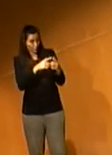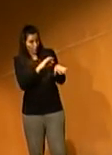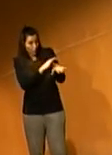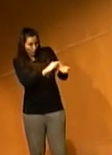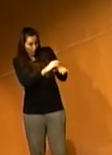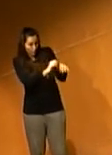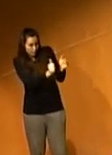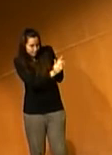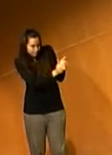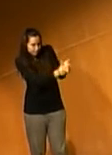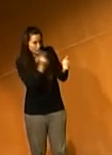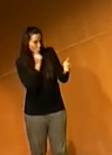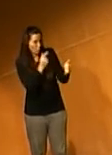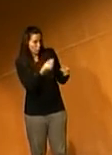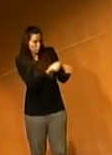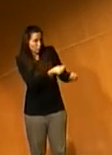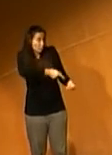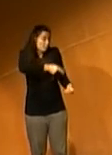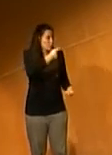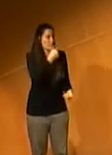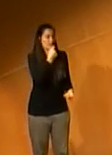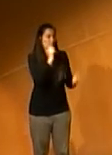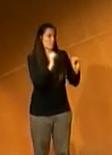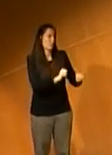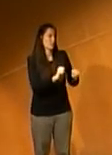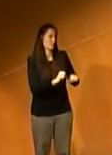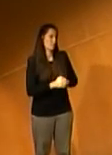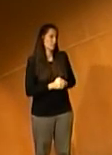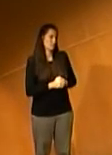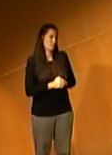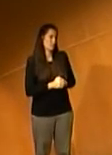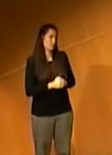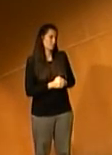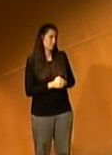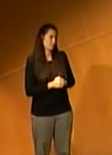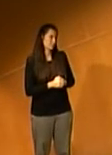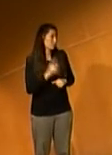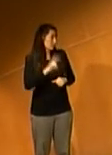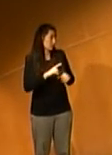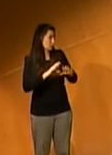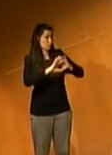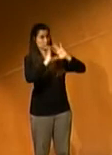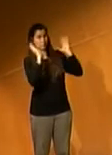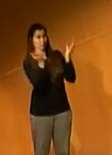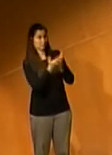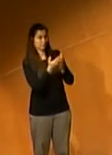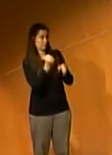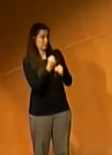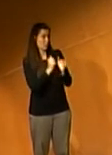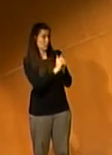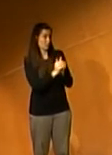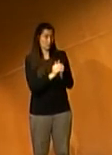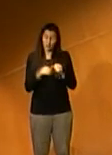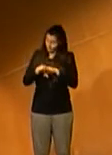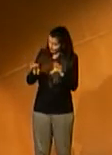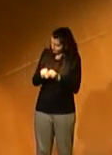facile possible. Et après, il y a les enseignants, il y a beaucoup de choses. C'est un tout. Les familles aussi, non ? Les familles